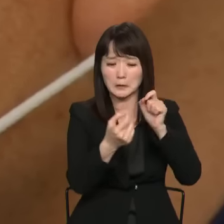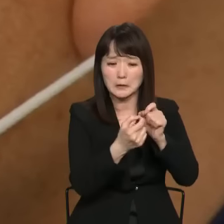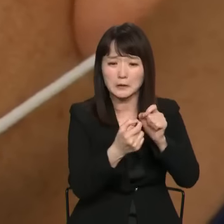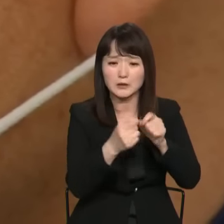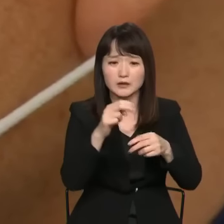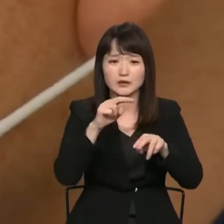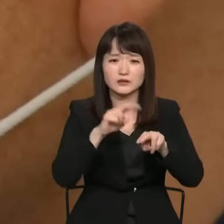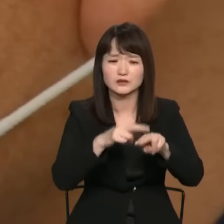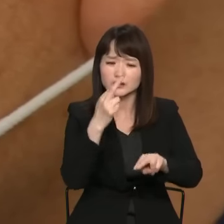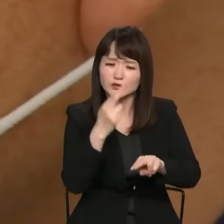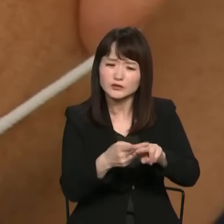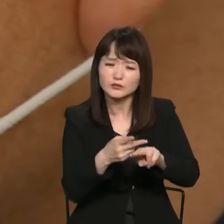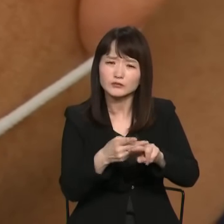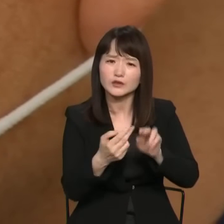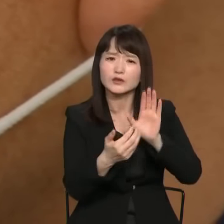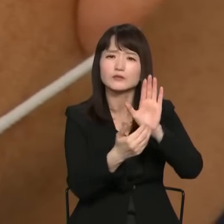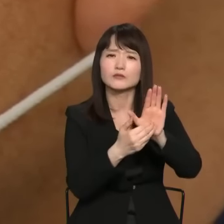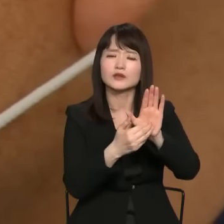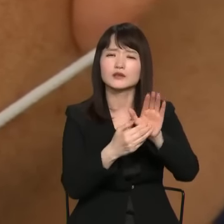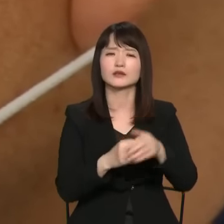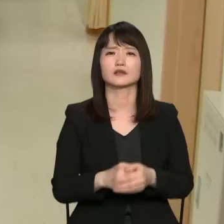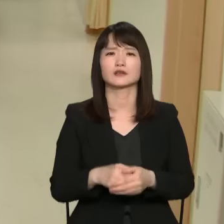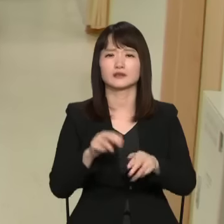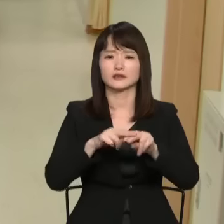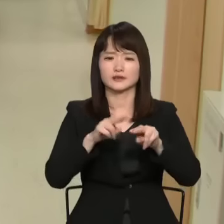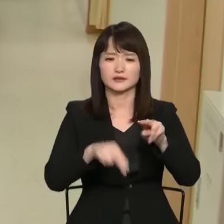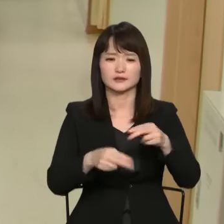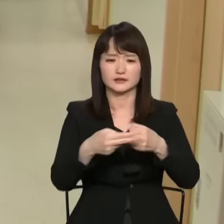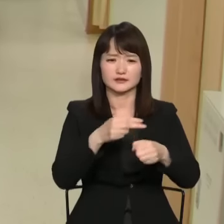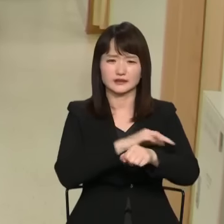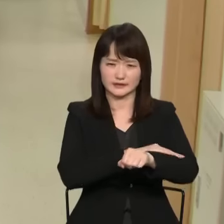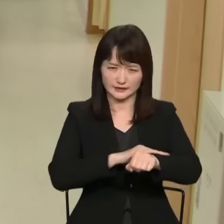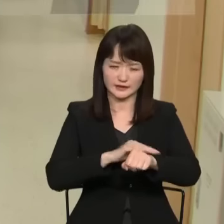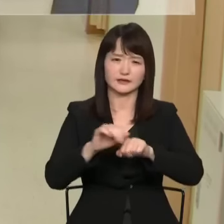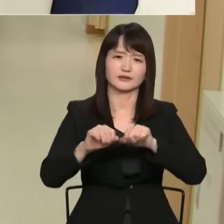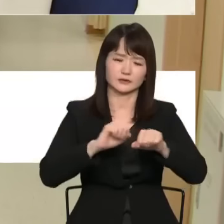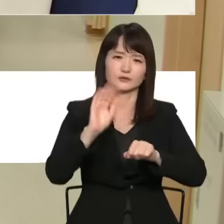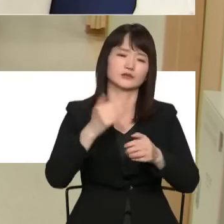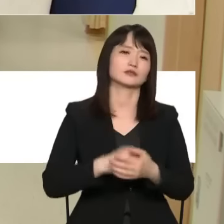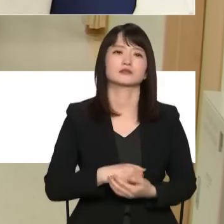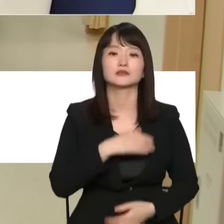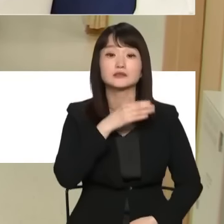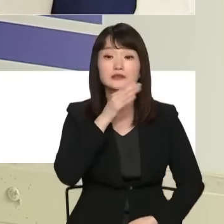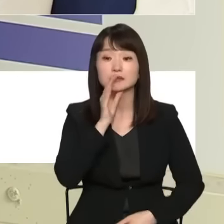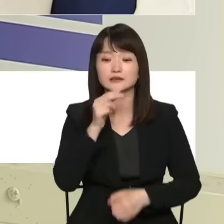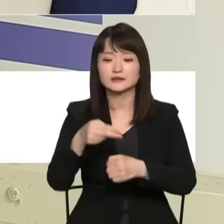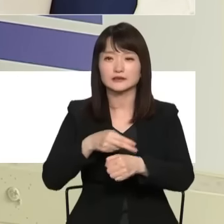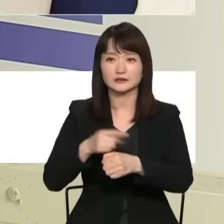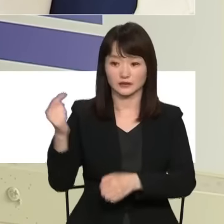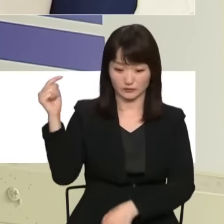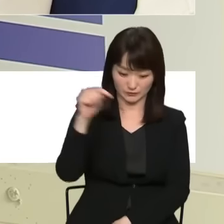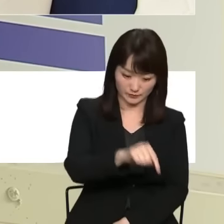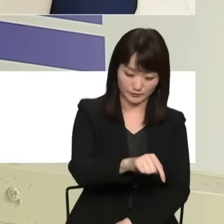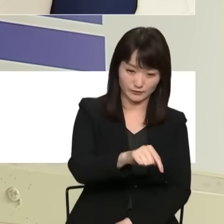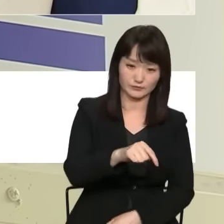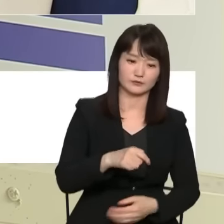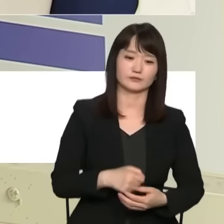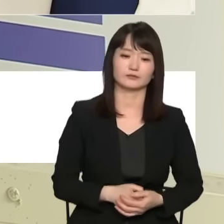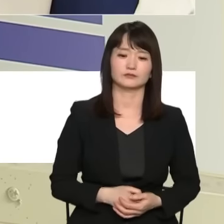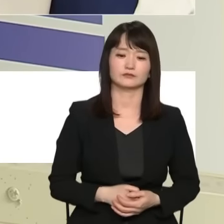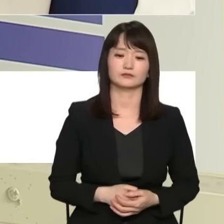공백을 막으려면 은퇴한 의사가 좀 더 힘을 내야 한다고 했습니다. 시니어 닥터들이 왔으면 좋겠어요. 시니어